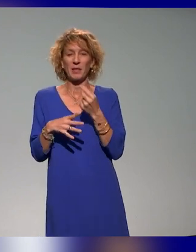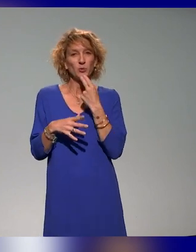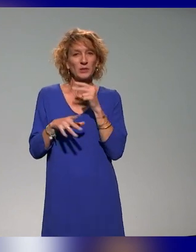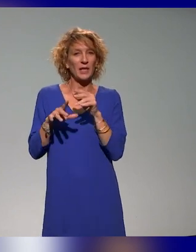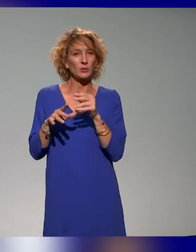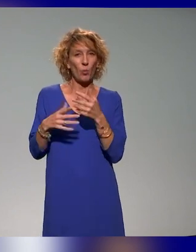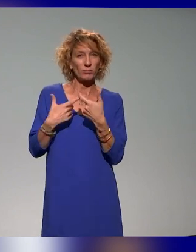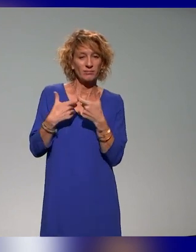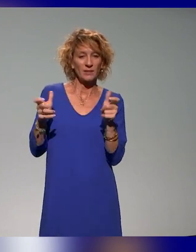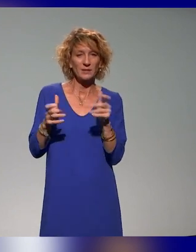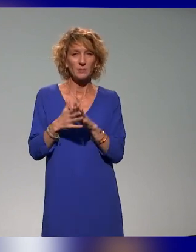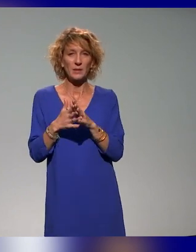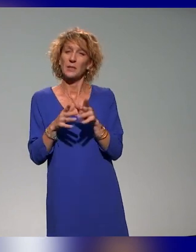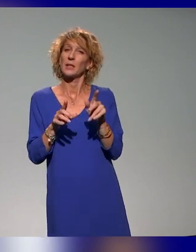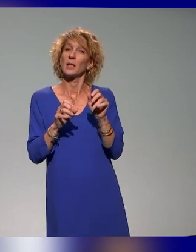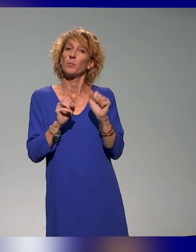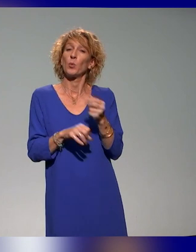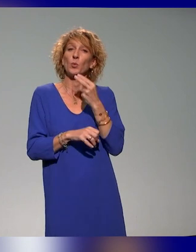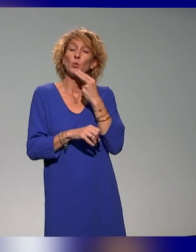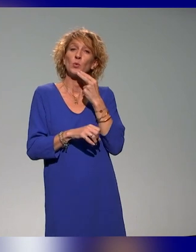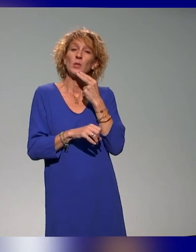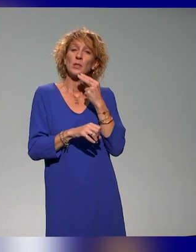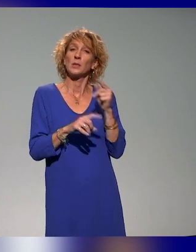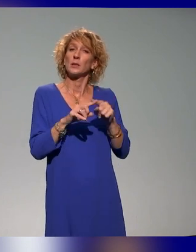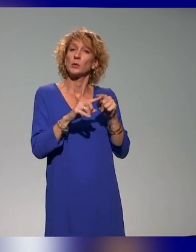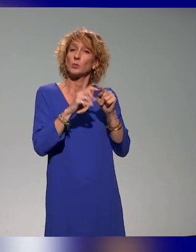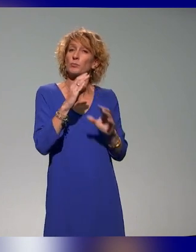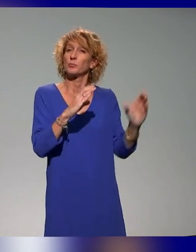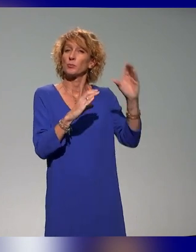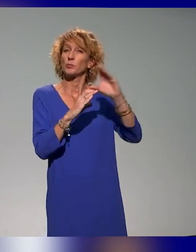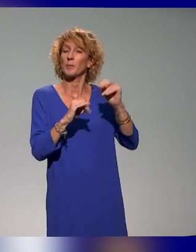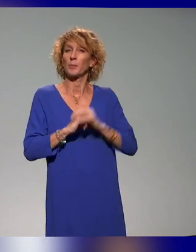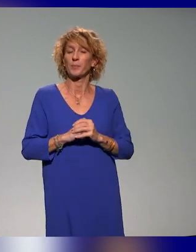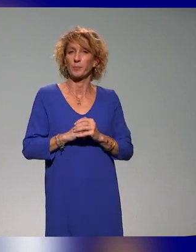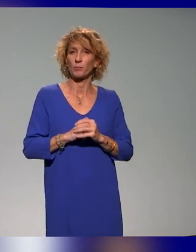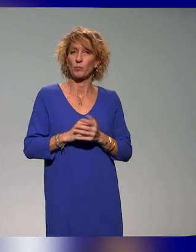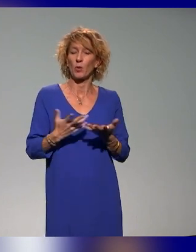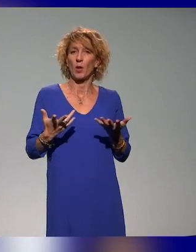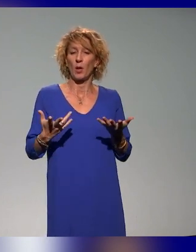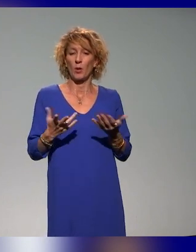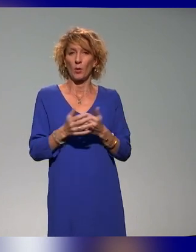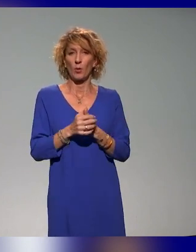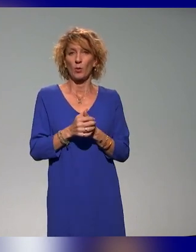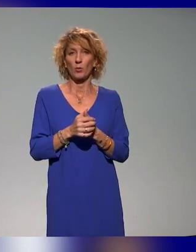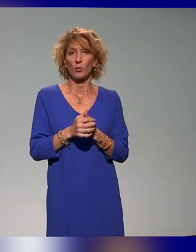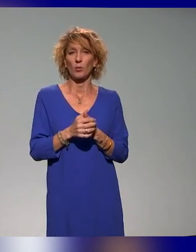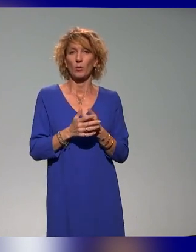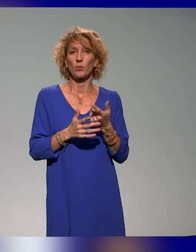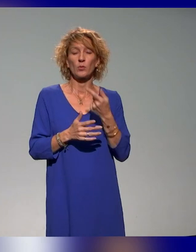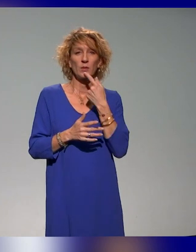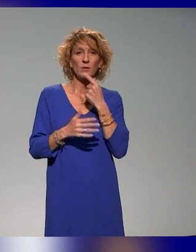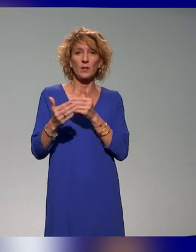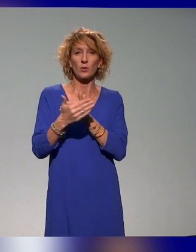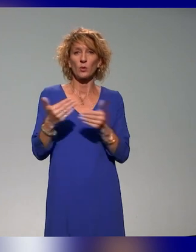avoir recours à quelques compléments que nous, on a utilisés pour certaines choses. C'est-à-dire que Moodle est fourni